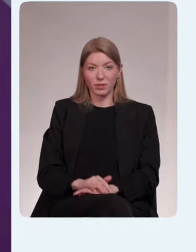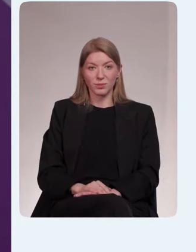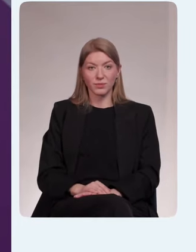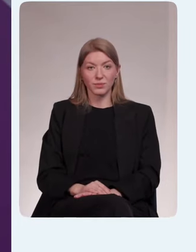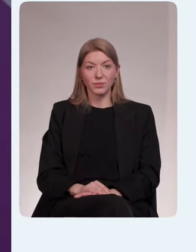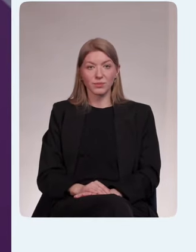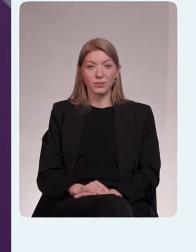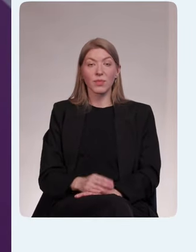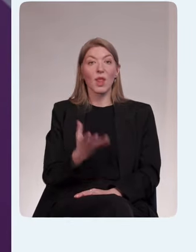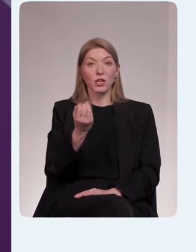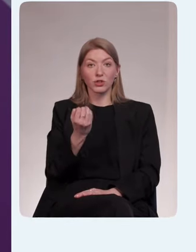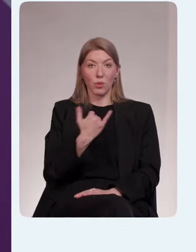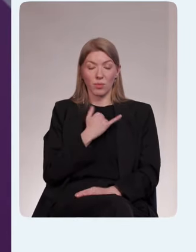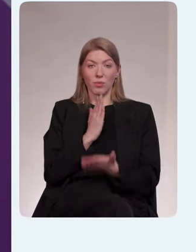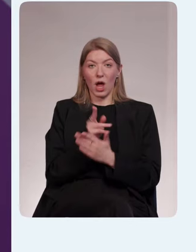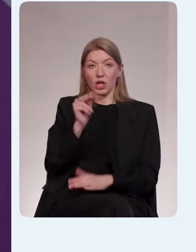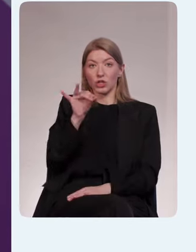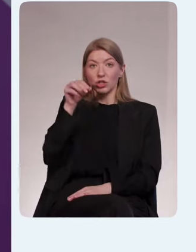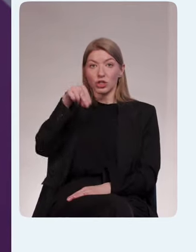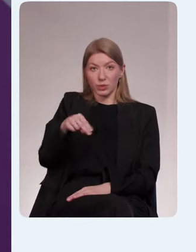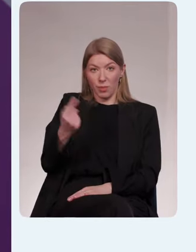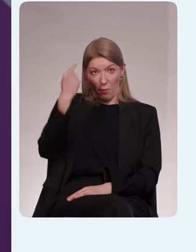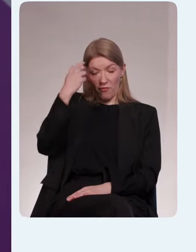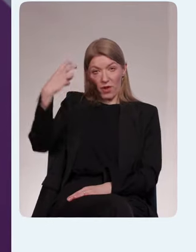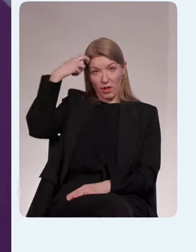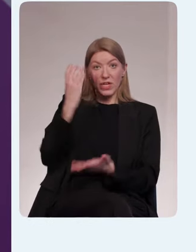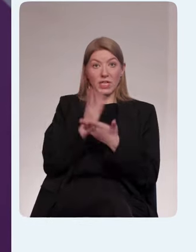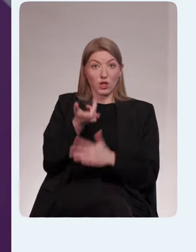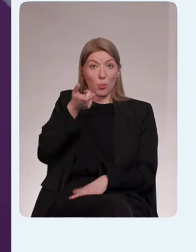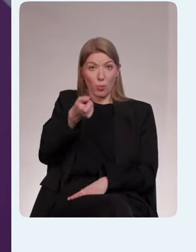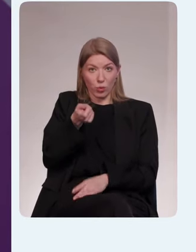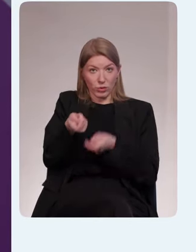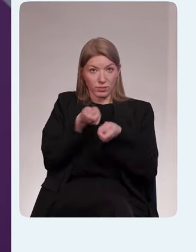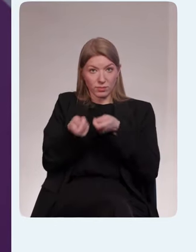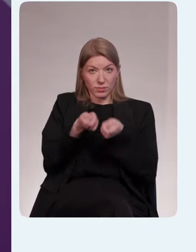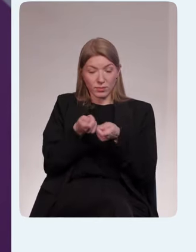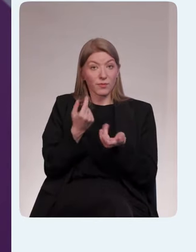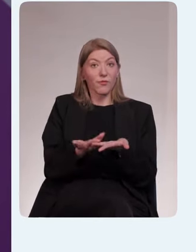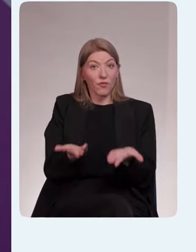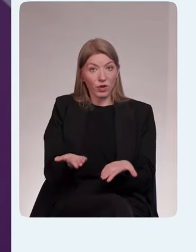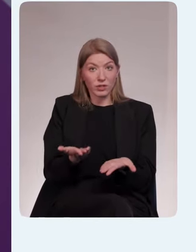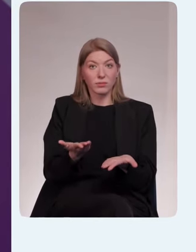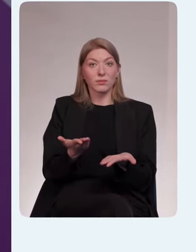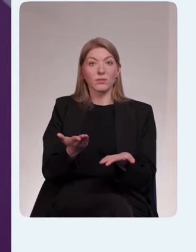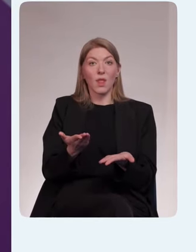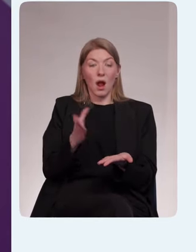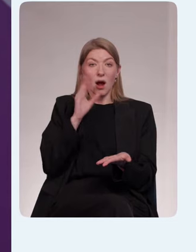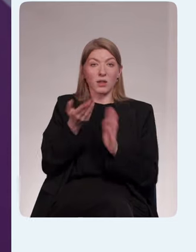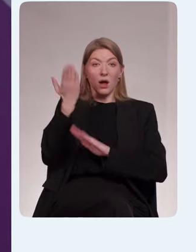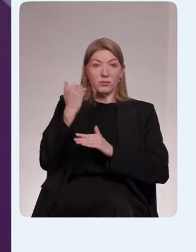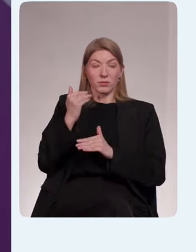голове есть чип, от которого у меня есть пульт. Да. Пока жила с отцом, он был в целлофане, естественно.